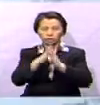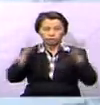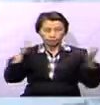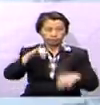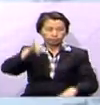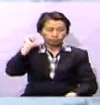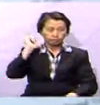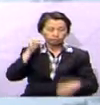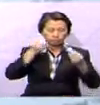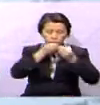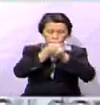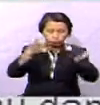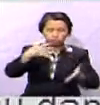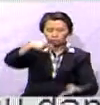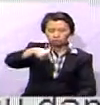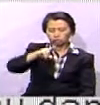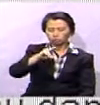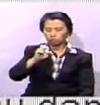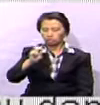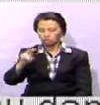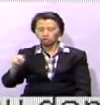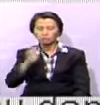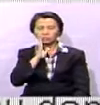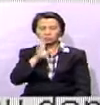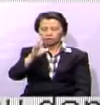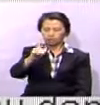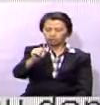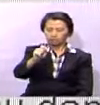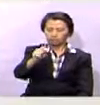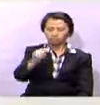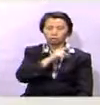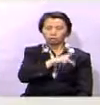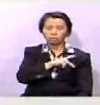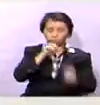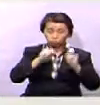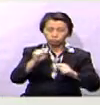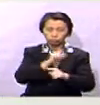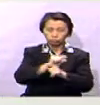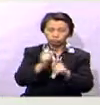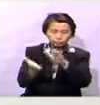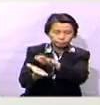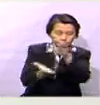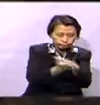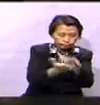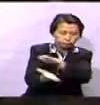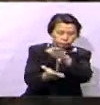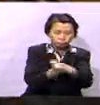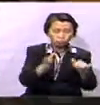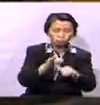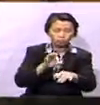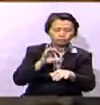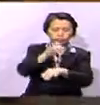semalam. Pendedahan Kuan Malaysia turut menyatakan data peribadi pengguna boleh digunakan penggodam untuk menjalankan